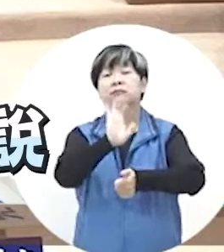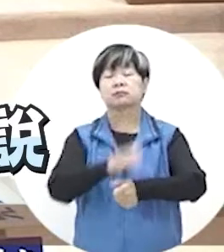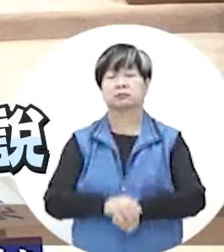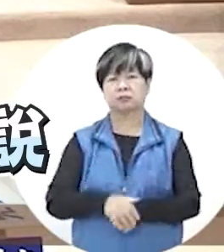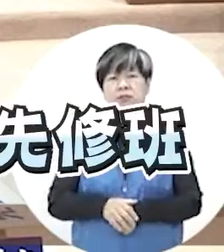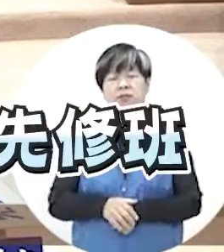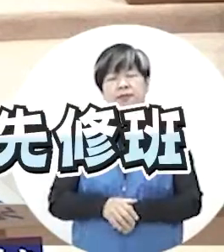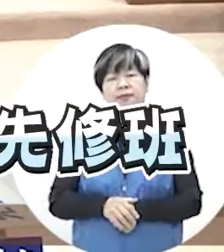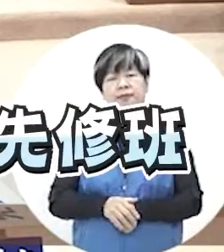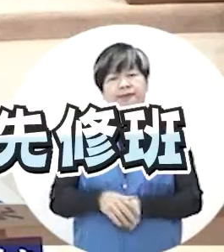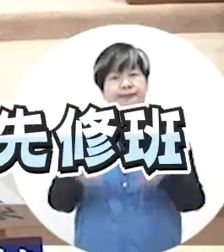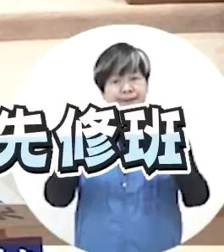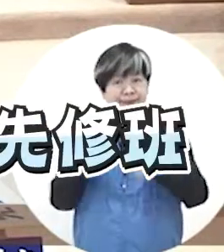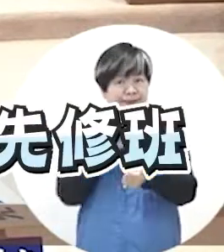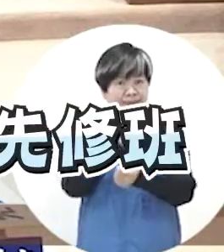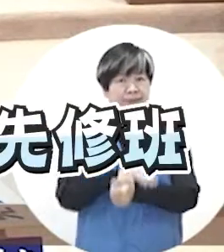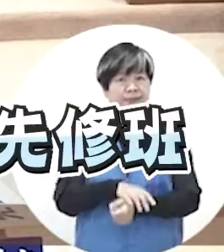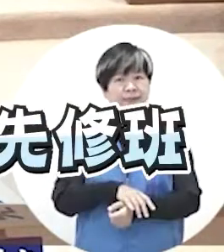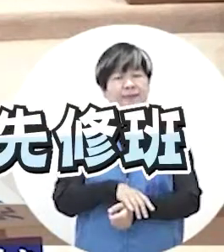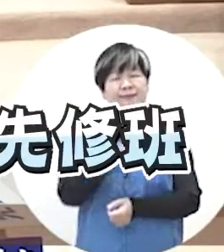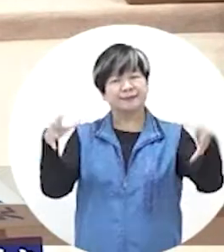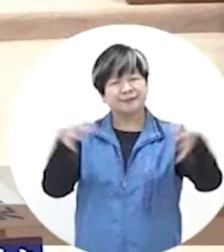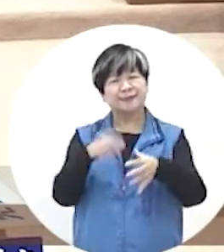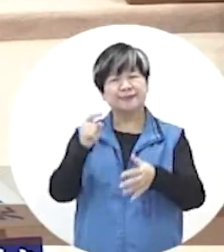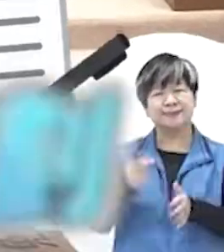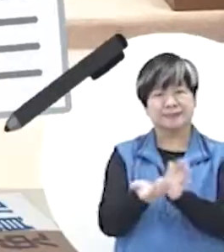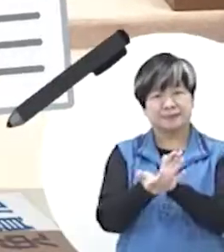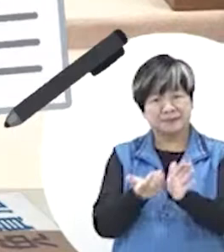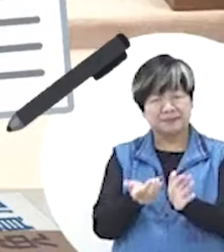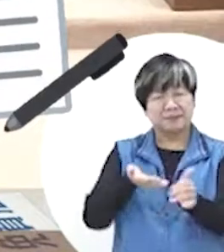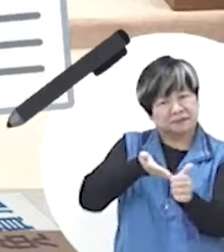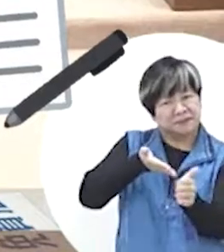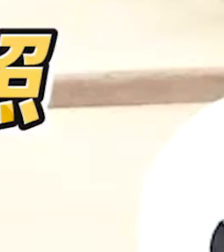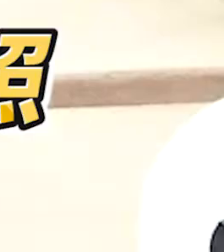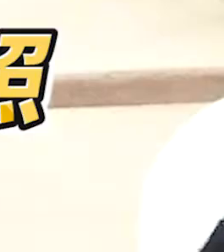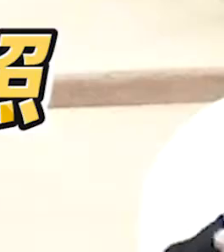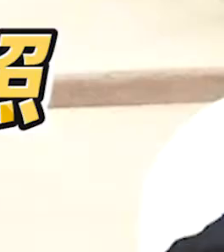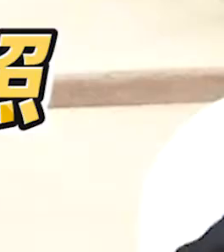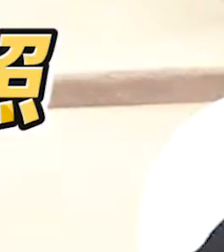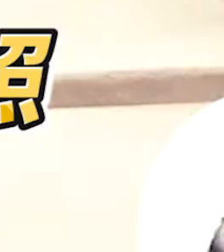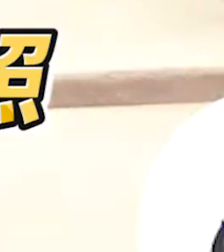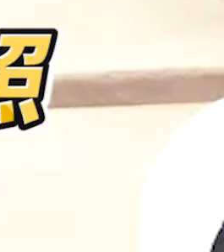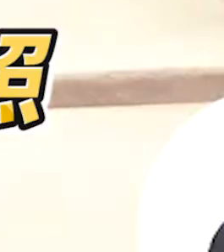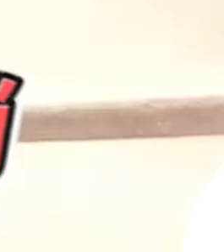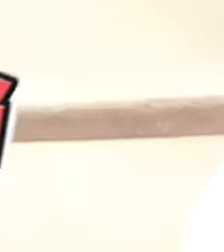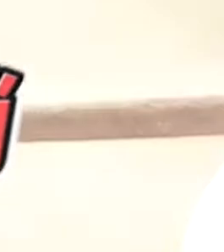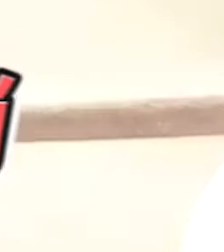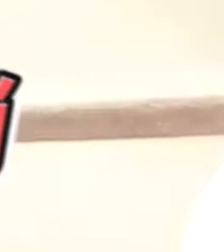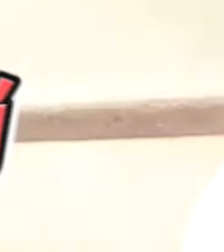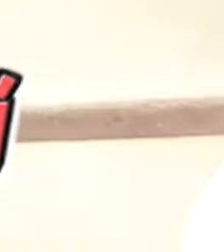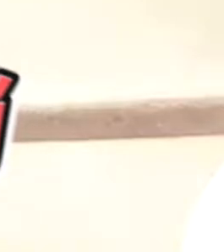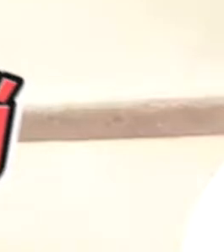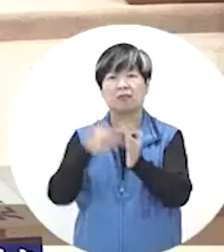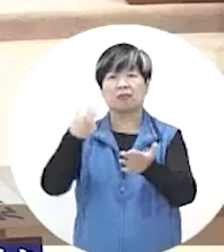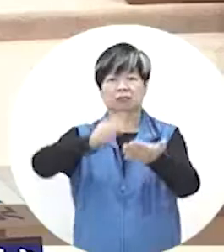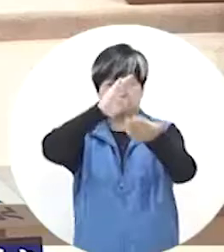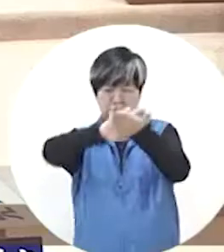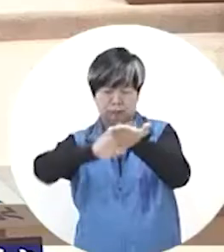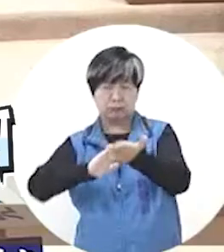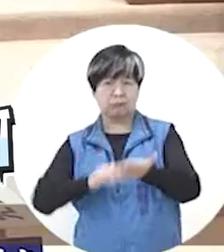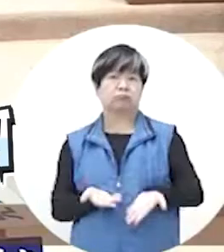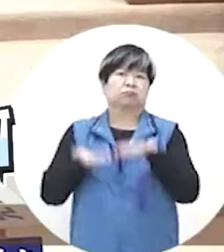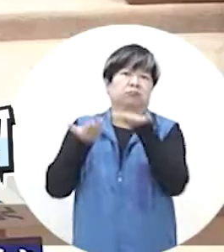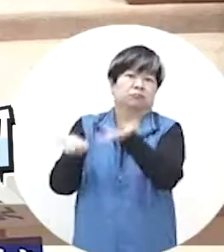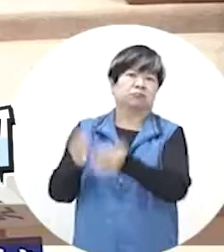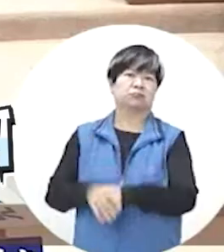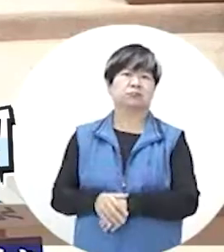要那些管委会说你要加入我们这个银发俱乐部先修班，但是呢请你先提计划，办完活动他还在那边拍照，拍完照还要在那边核销，那对管委会来